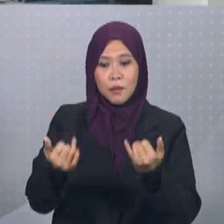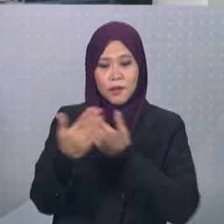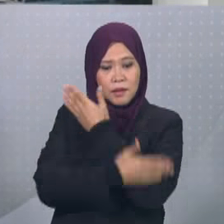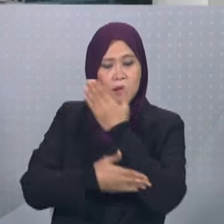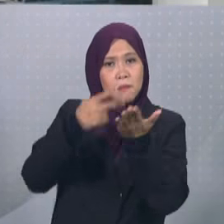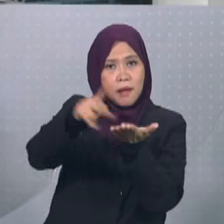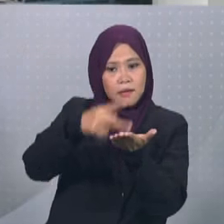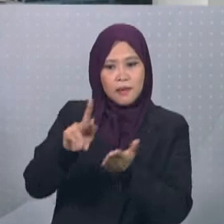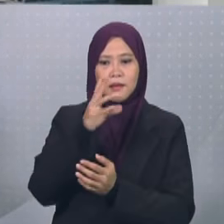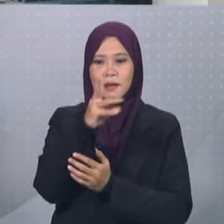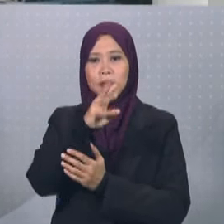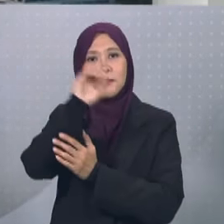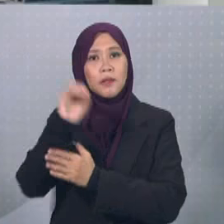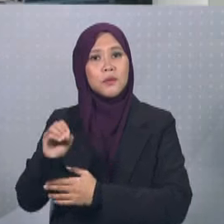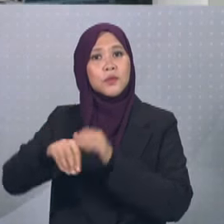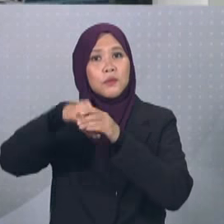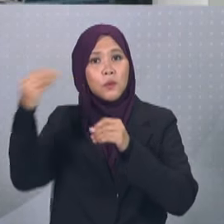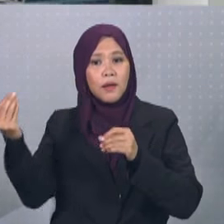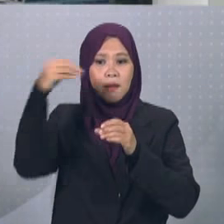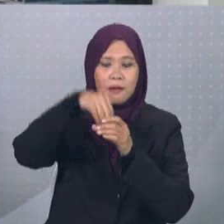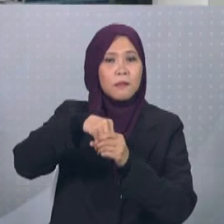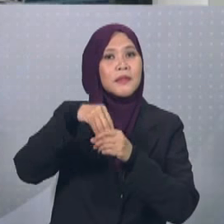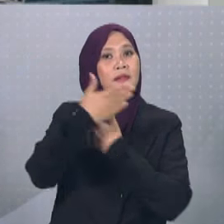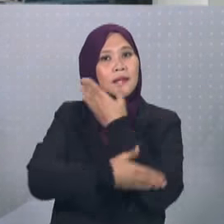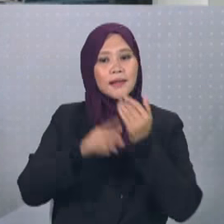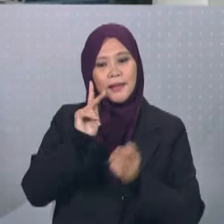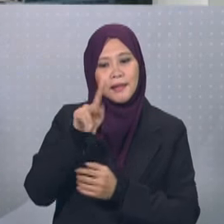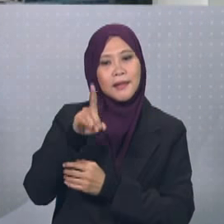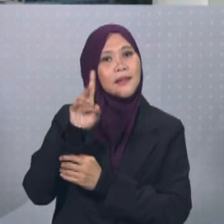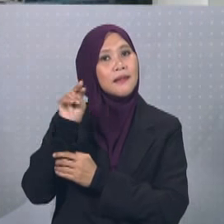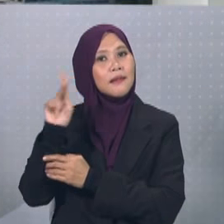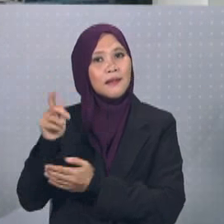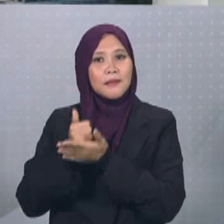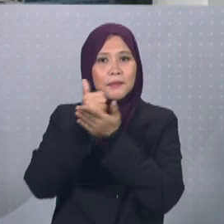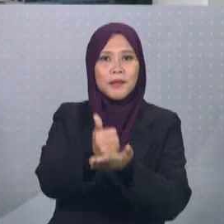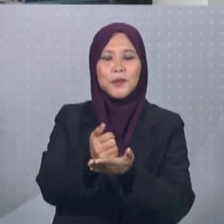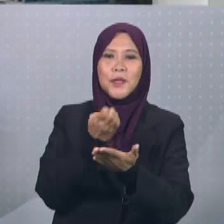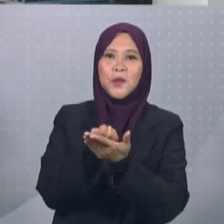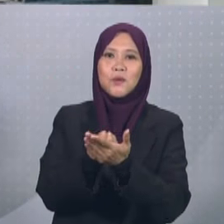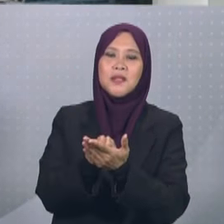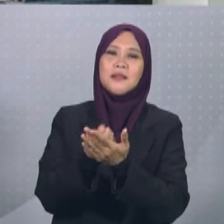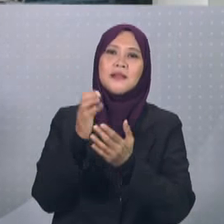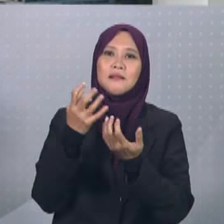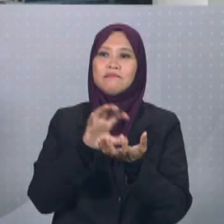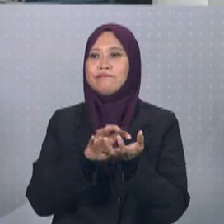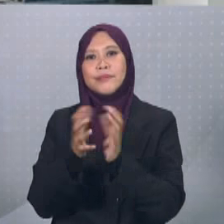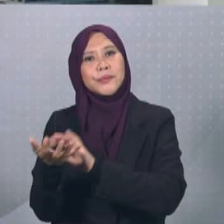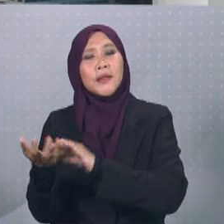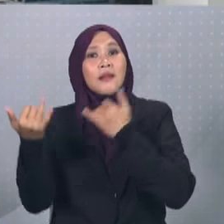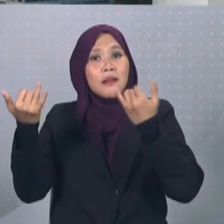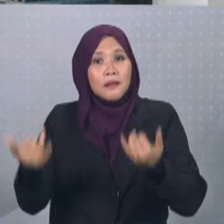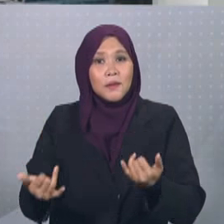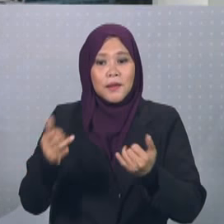sekitar 16% daripada keluaran dalam negara kasar KDNK bagi membantu sektor ekonomi yang terjejas. Langkah tersebut